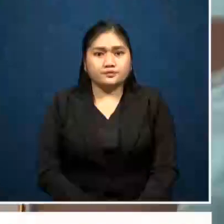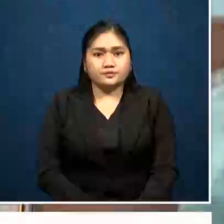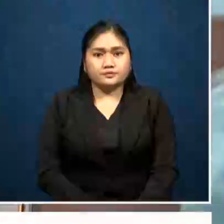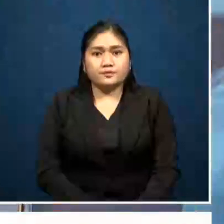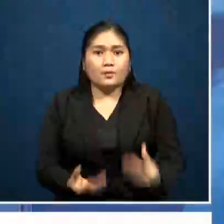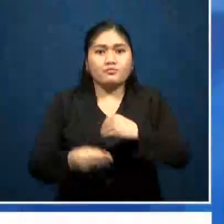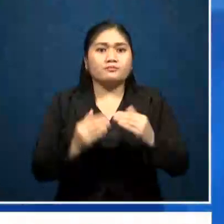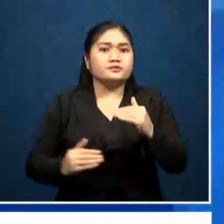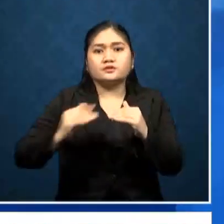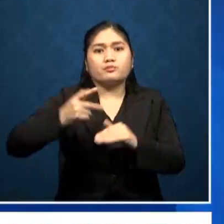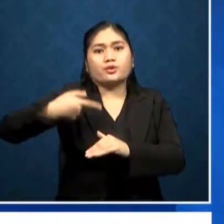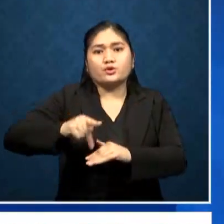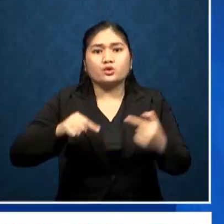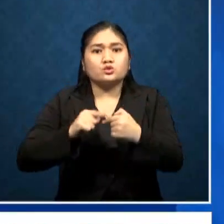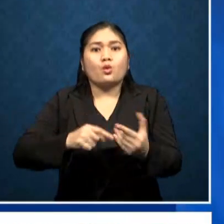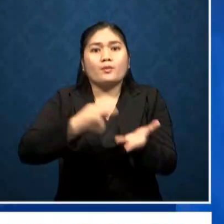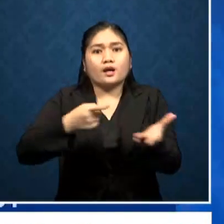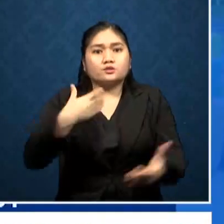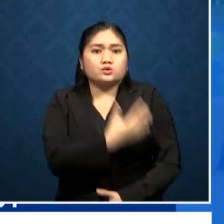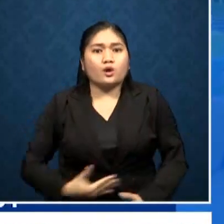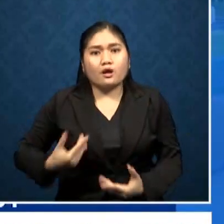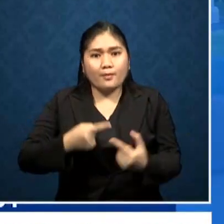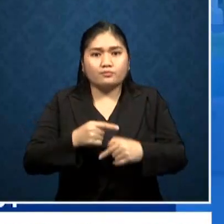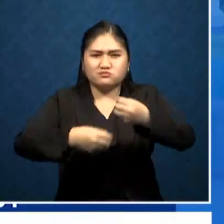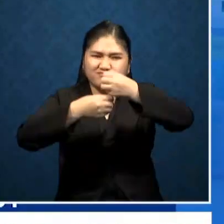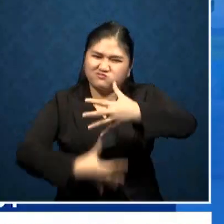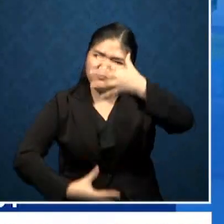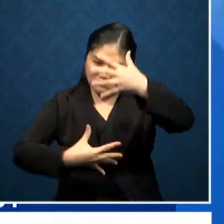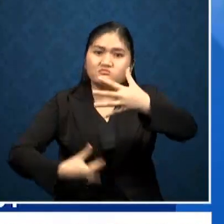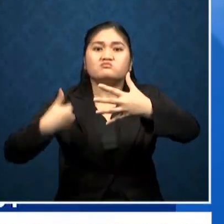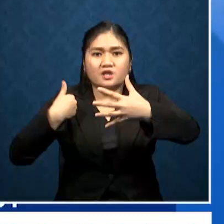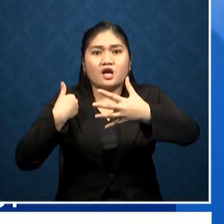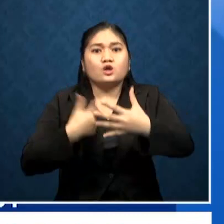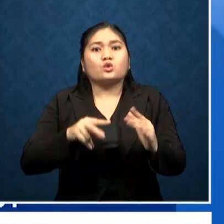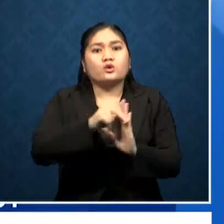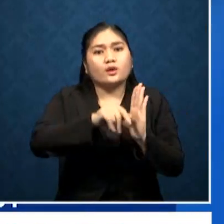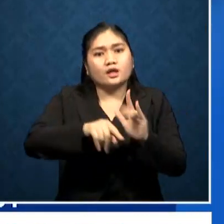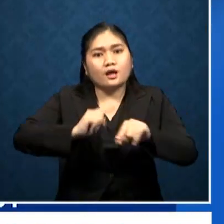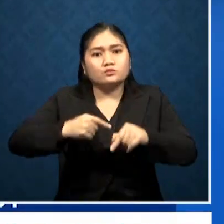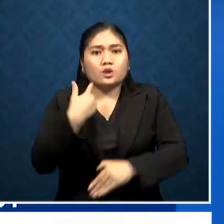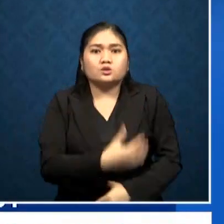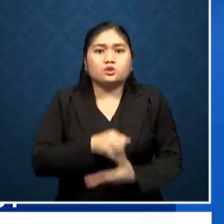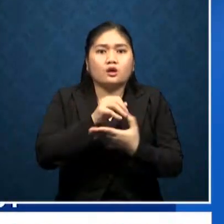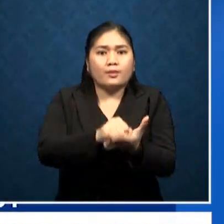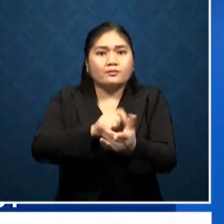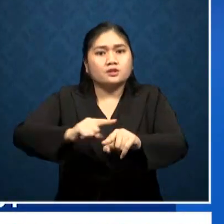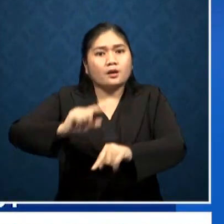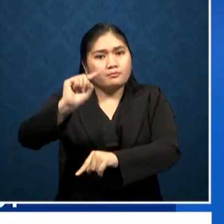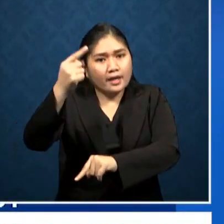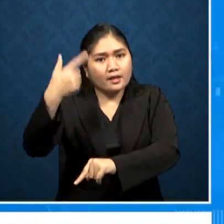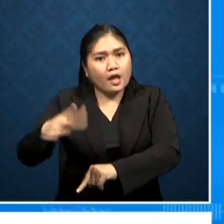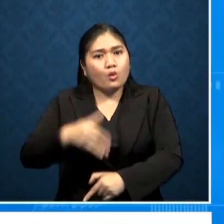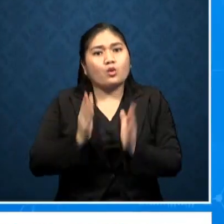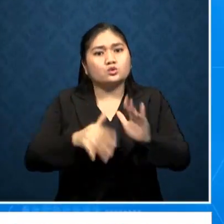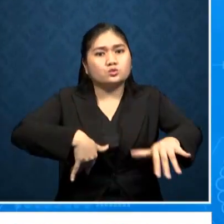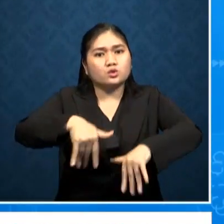เพิ่มสิธิประโยติในระบบหลปกสุขภาพแงชาติ หากหลายรายการนอกจนวตรกรมบริการสุขภาพวิธีใหม่แล้วประชาชนย